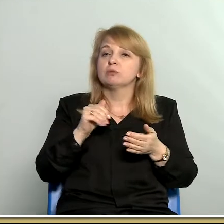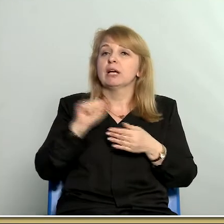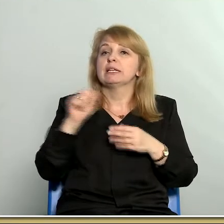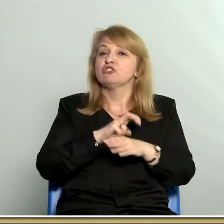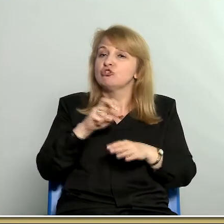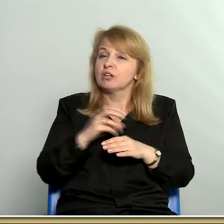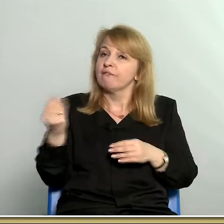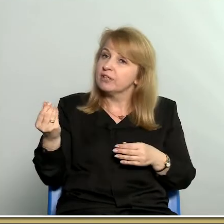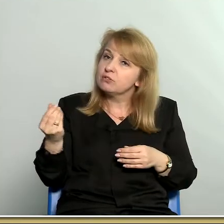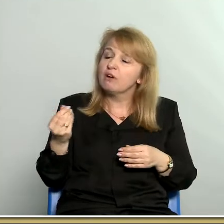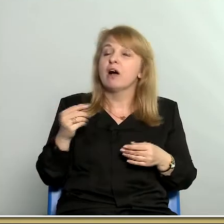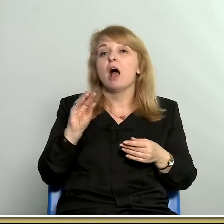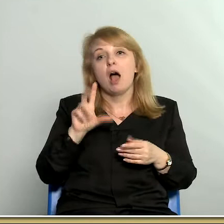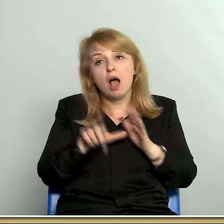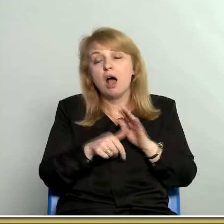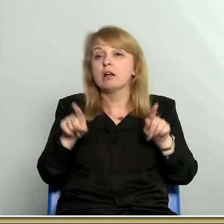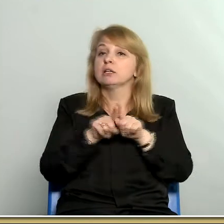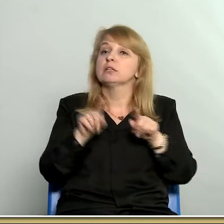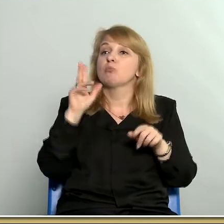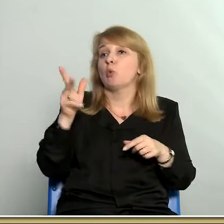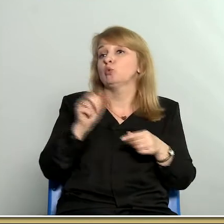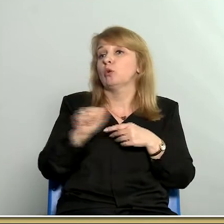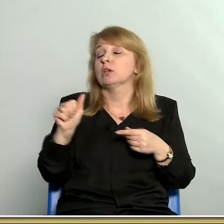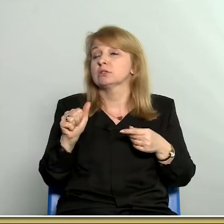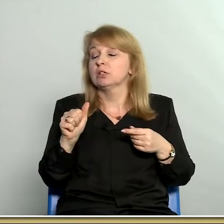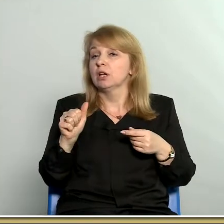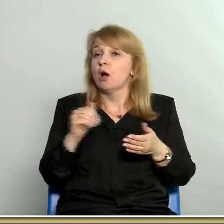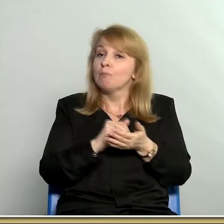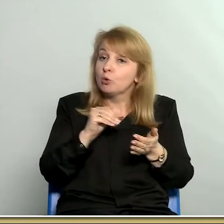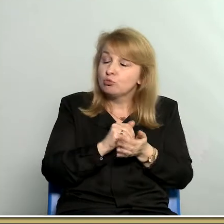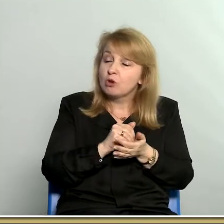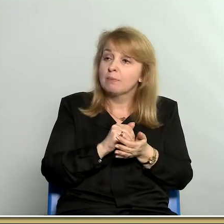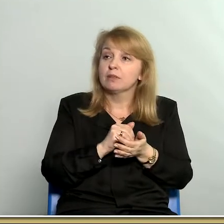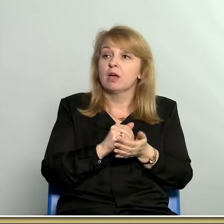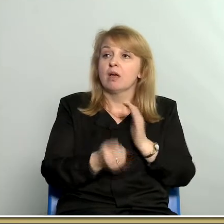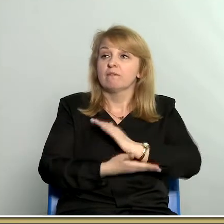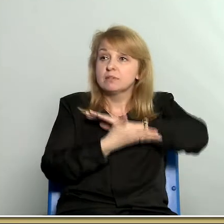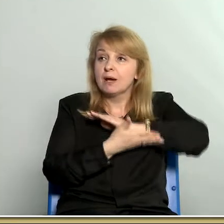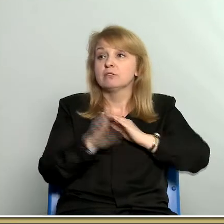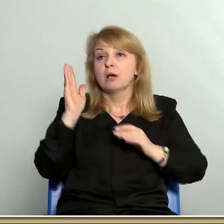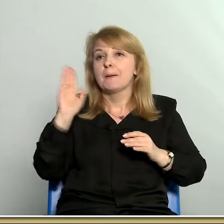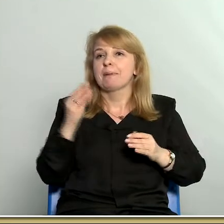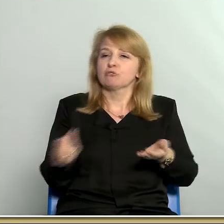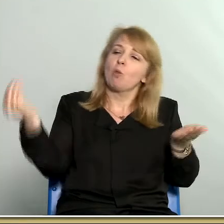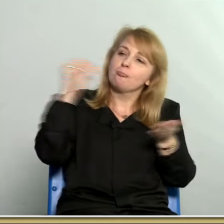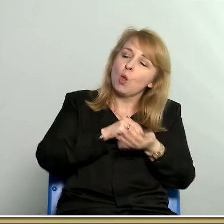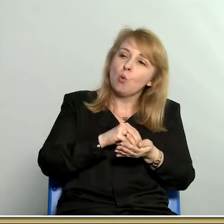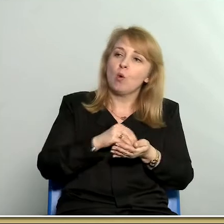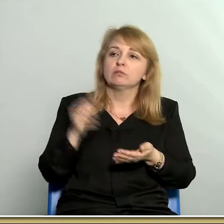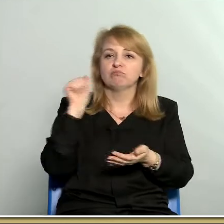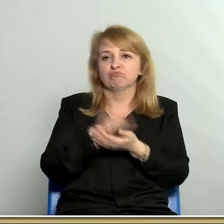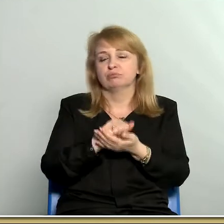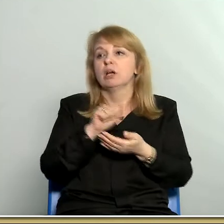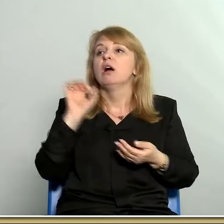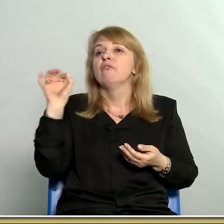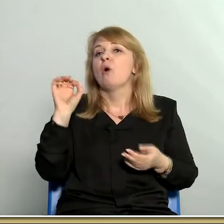finansową, a z drugiej dla tych beneficjentów, którzy będą potrzebowali takiego wsparcia, będziemy dokładać do wkładu własnego budżet